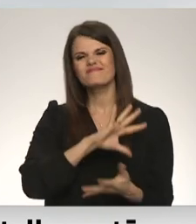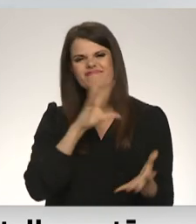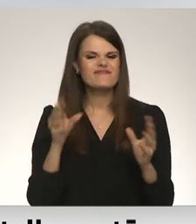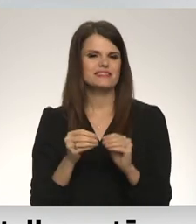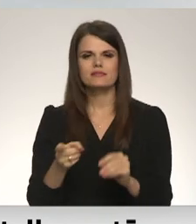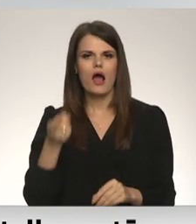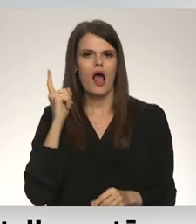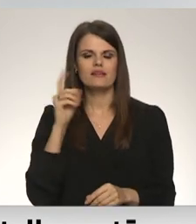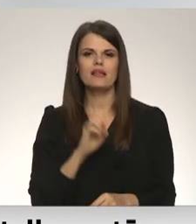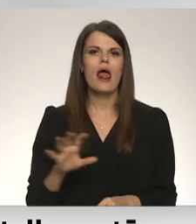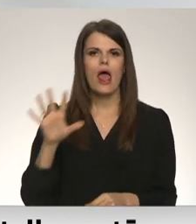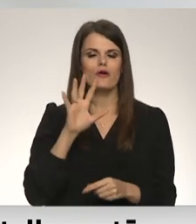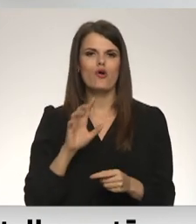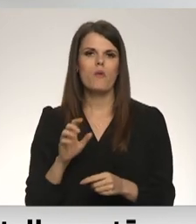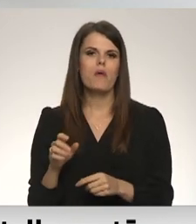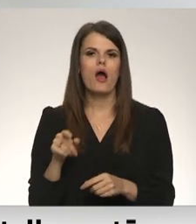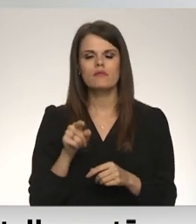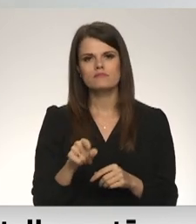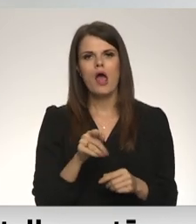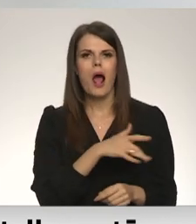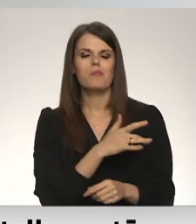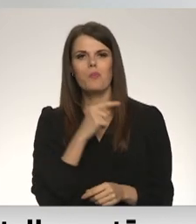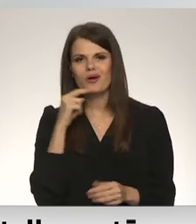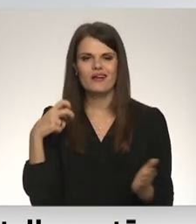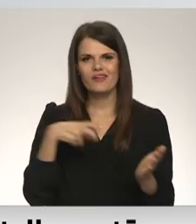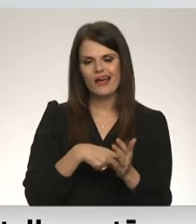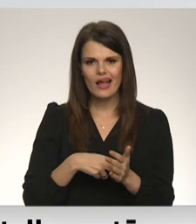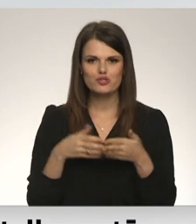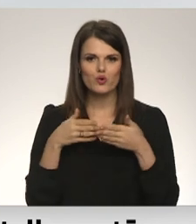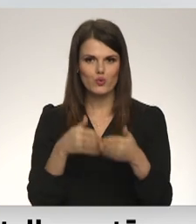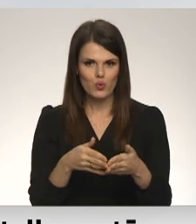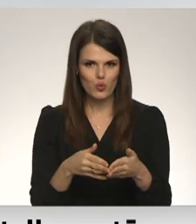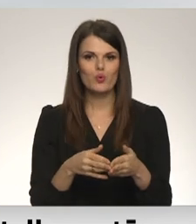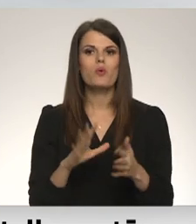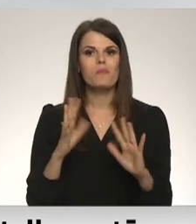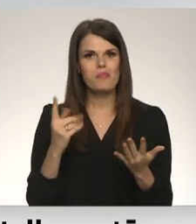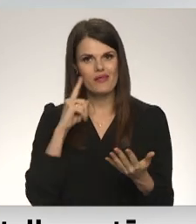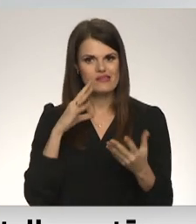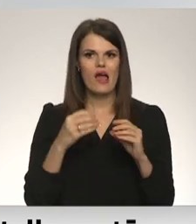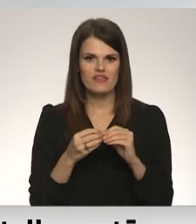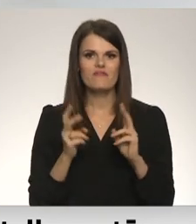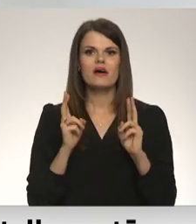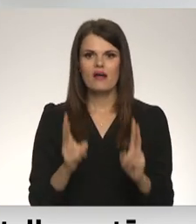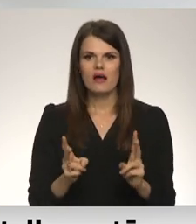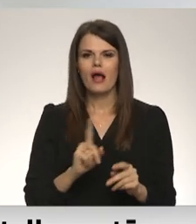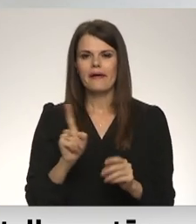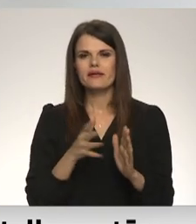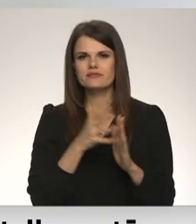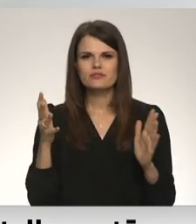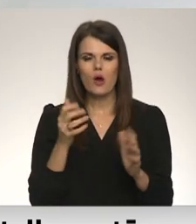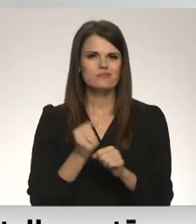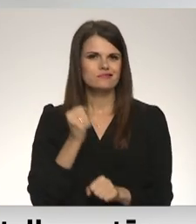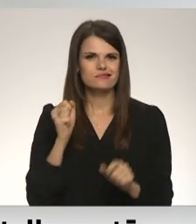aizliegumu Eiropas Savienības dalību valstu ostās apkalpot Krievijā reģistrētus kuģus. Taču jāņem vērā, ka ir spēkā ļoti daudz un